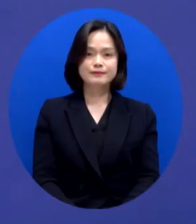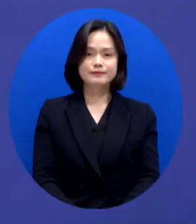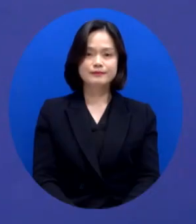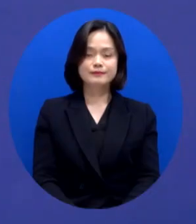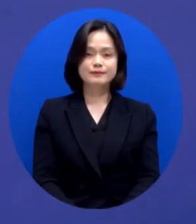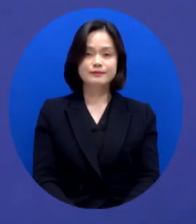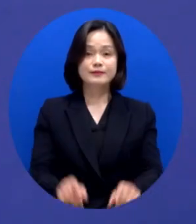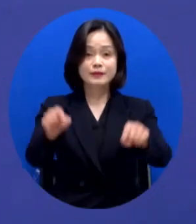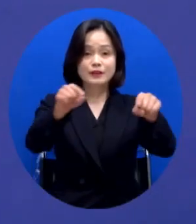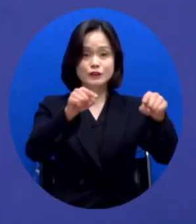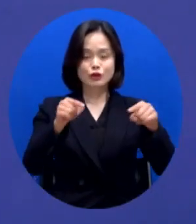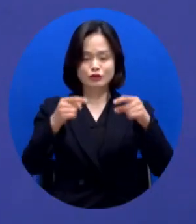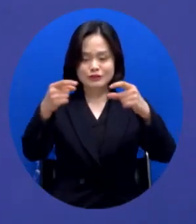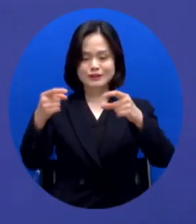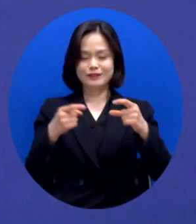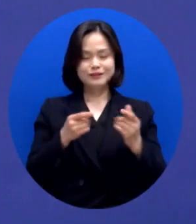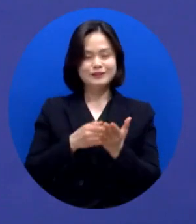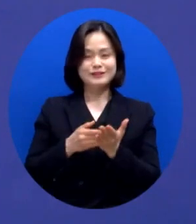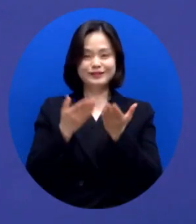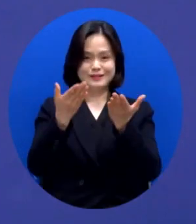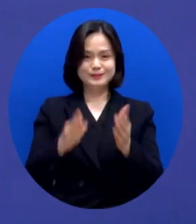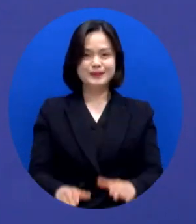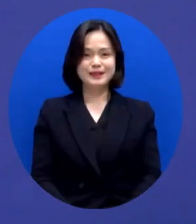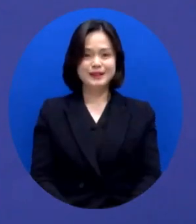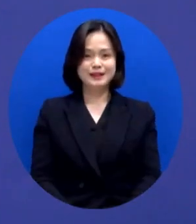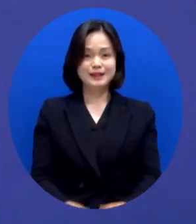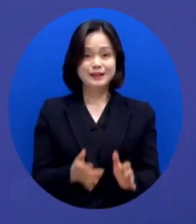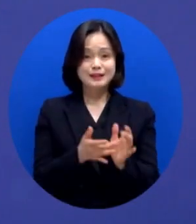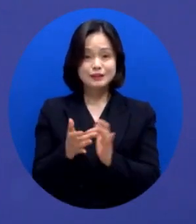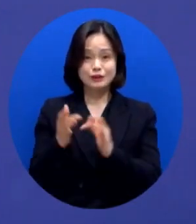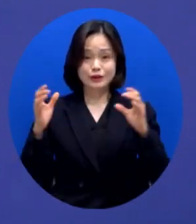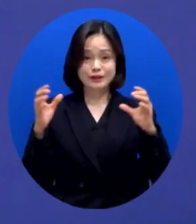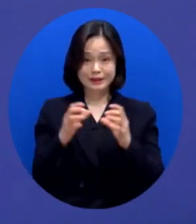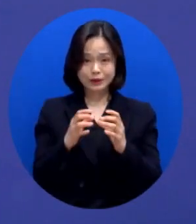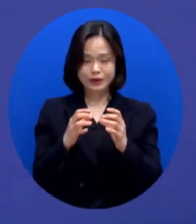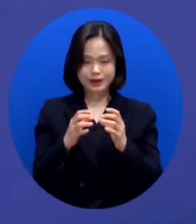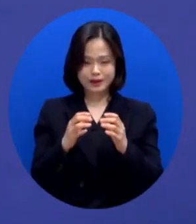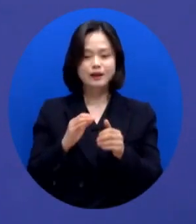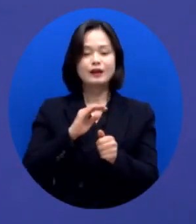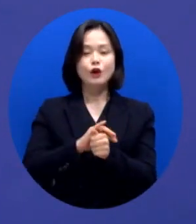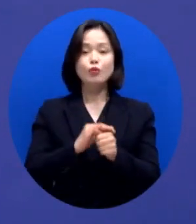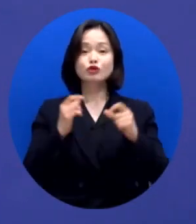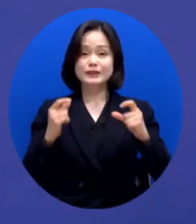전국 각 지역별 네트워크 뉴스입니다. 대한예수교장로회